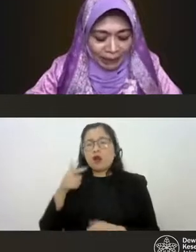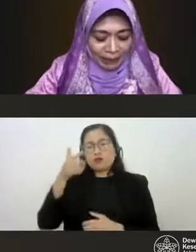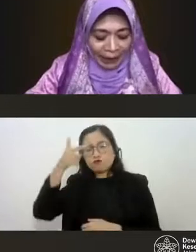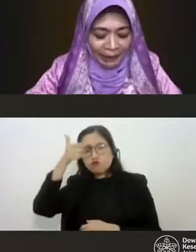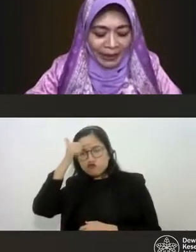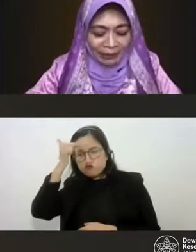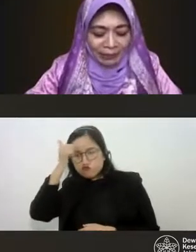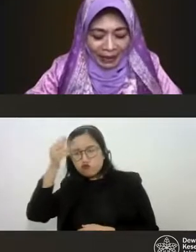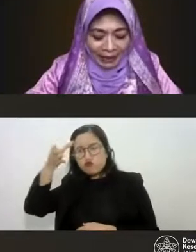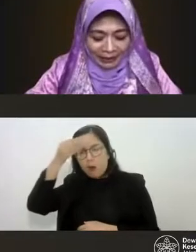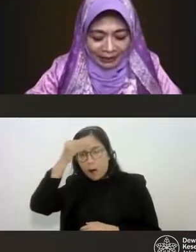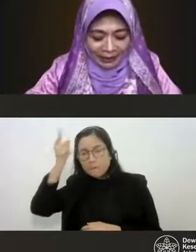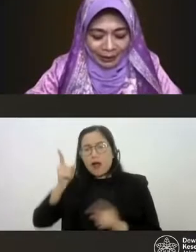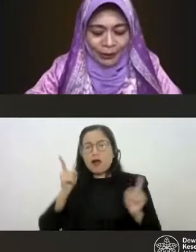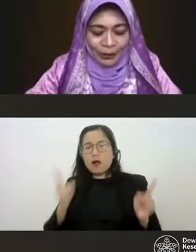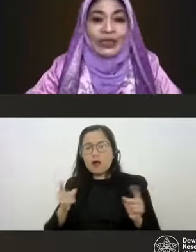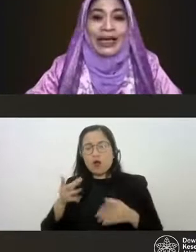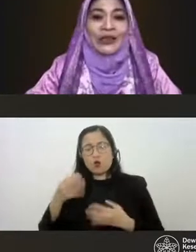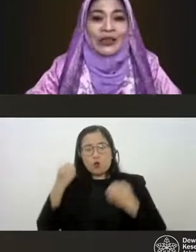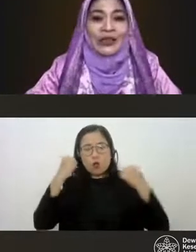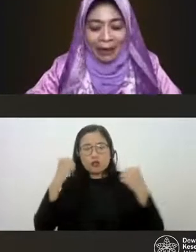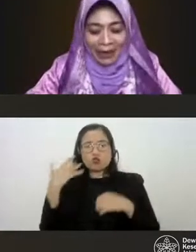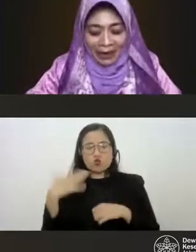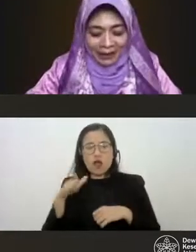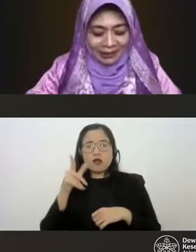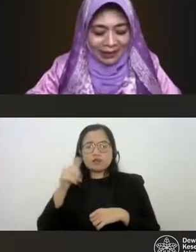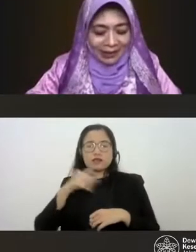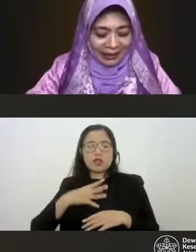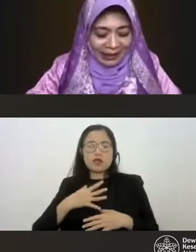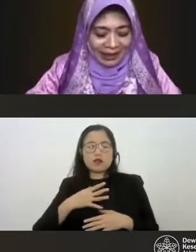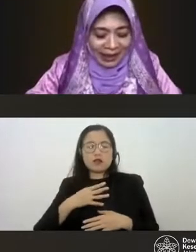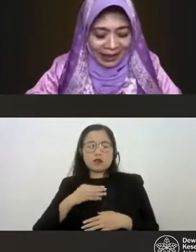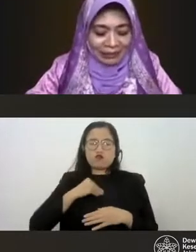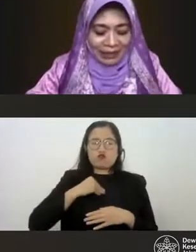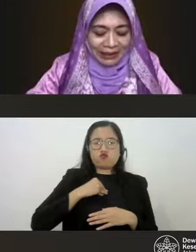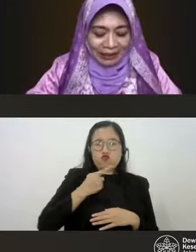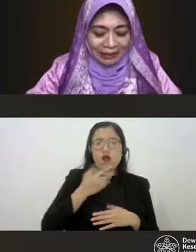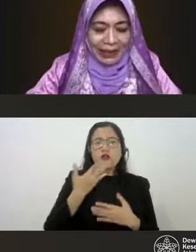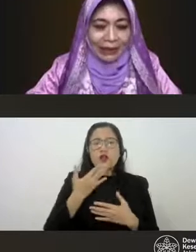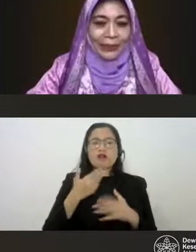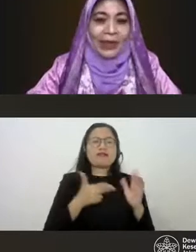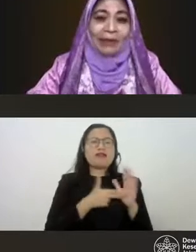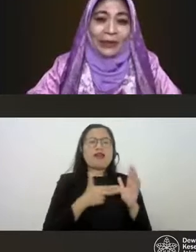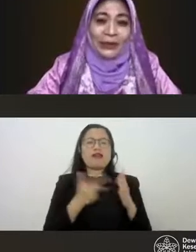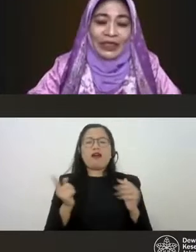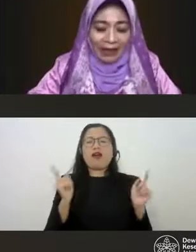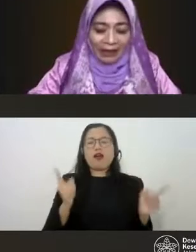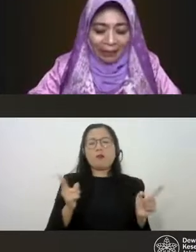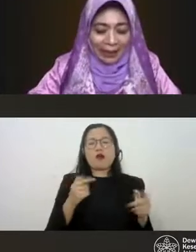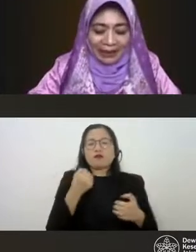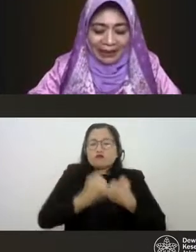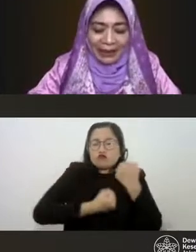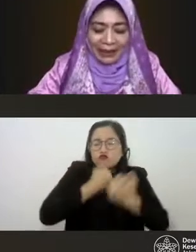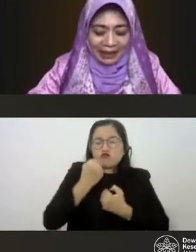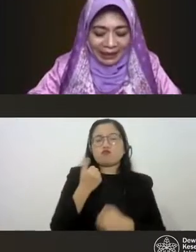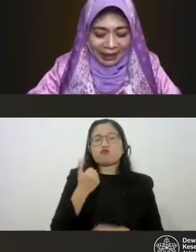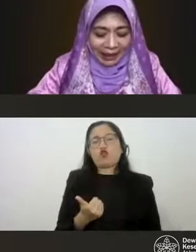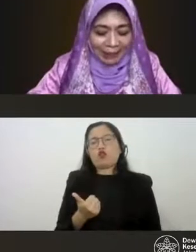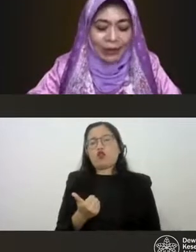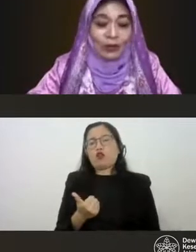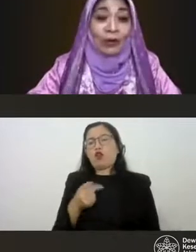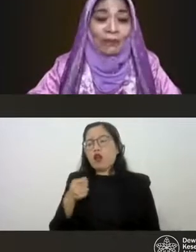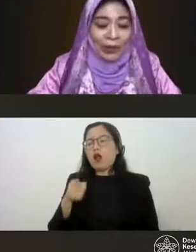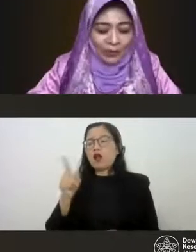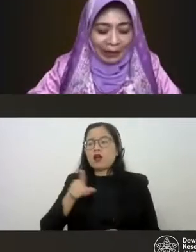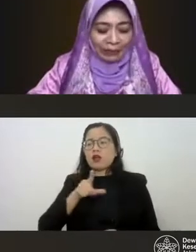agama memahami dan menghayati untuk selanjutnya mengamalkan nilai-nilai agama secara benar. Menurut saya, paling tidak literasi